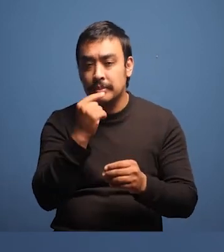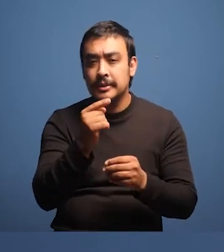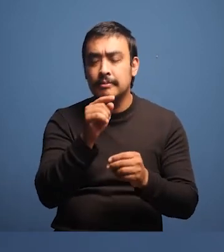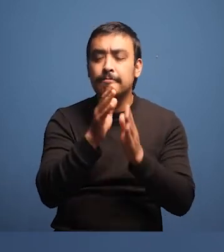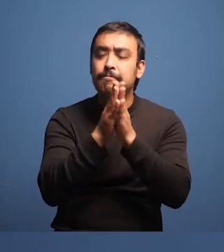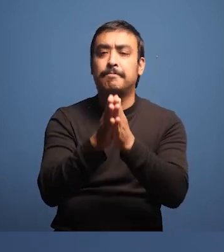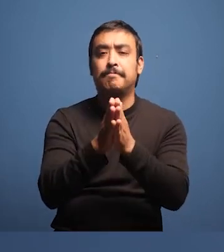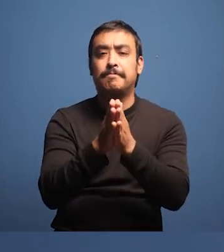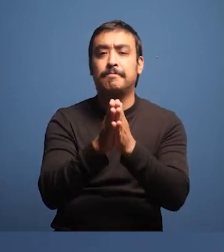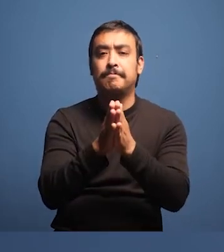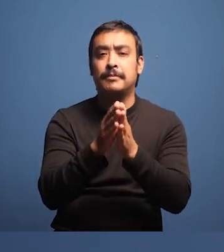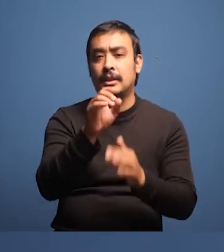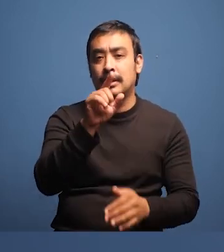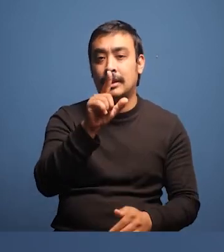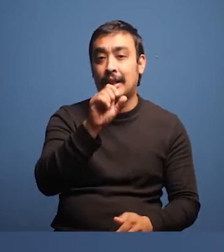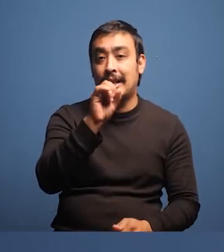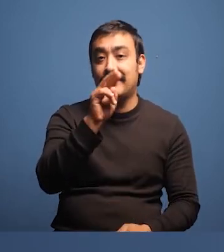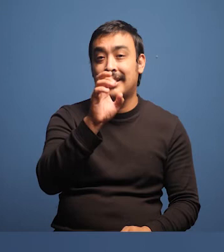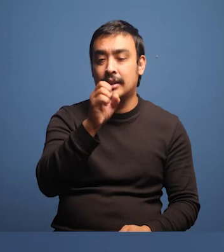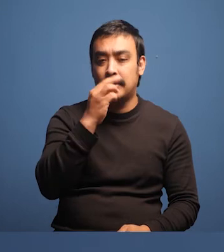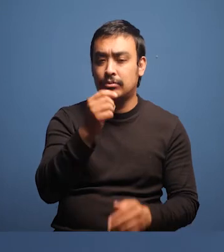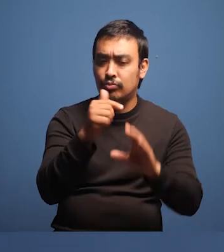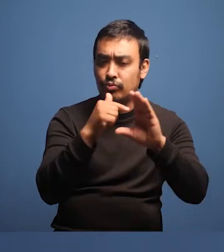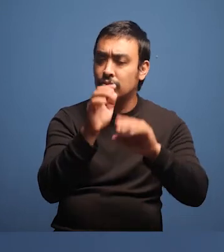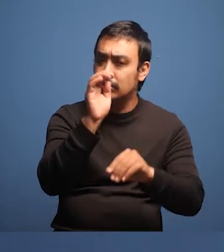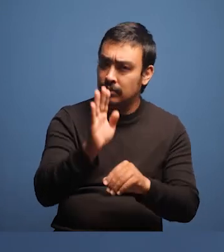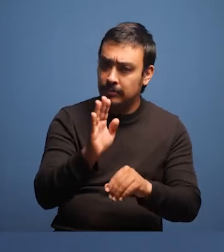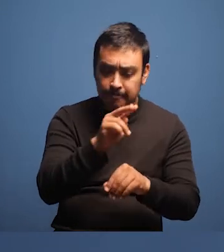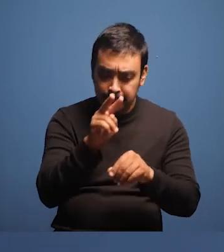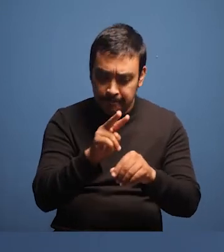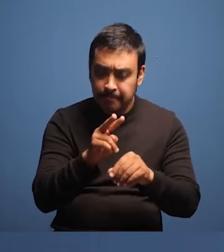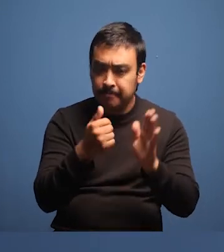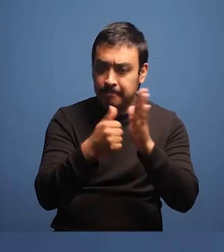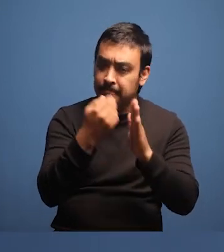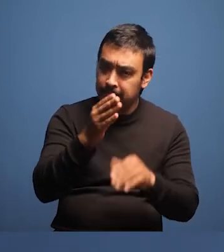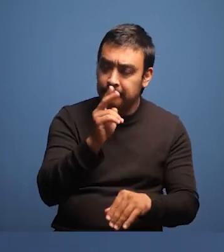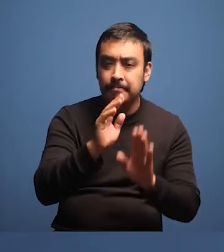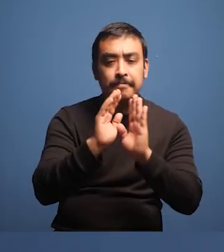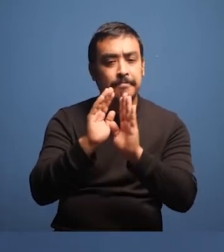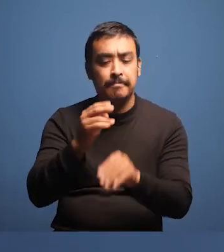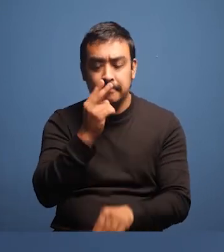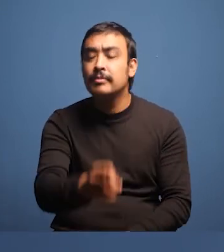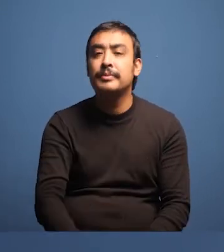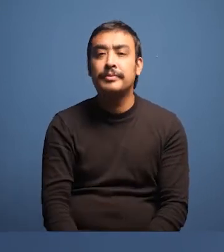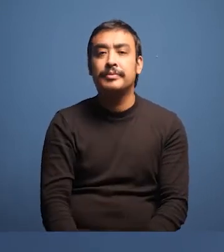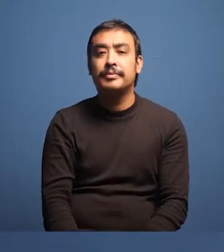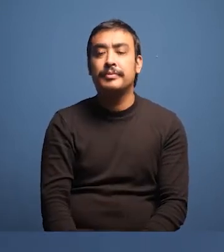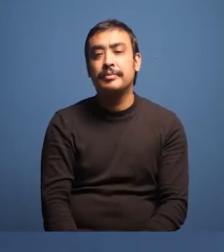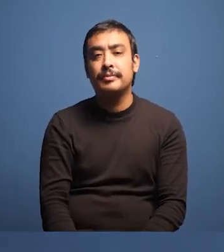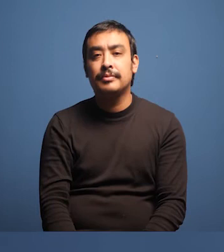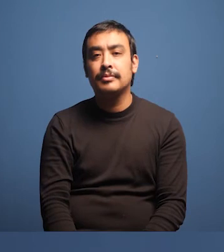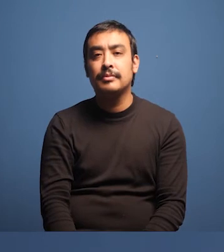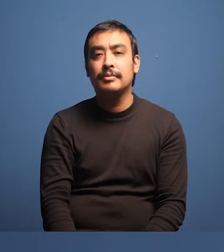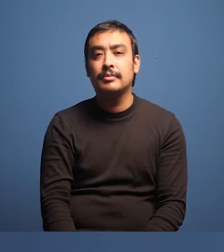चाहिँ लाइभमा चाहिँ आफ्नो च्याट पनि छोड्न सक्नुहुन्छ। हामी चाहिँ त्यो पनि मोनिटर गरिरहेको छौँ। र त्यो बाहेकको सो